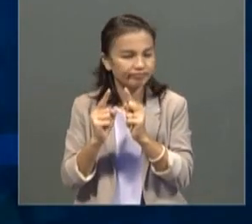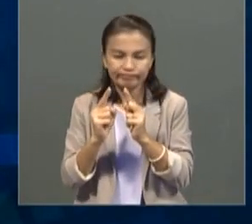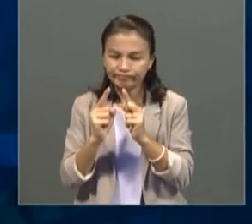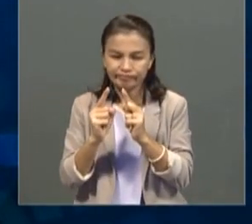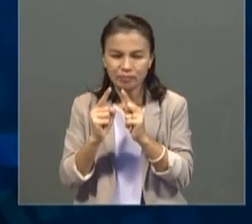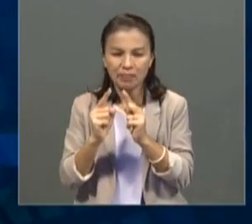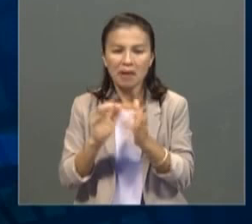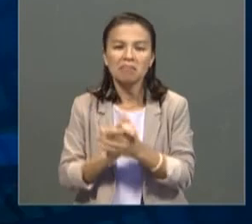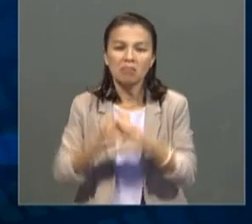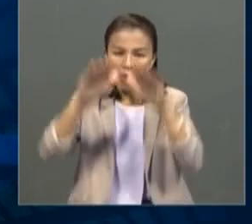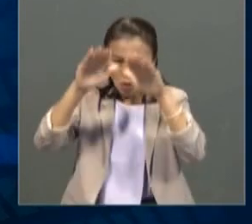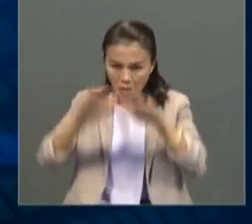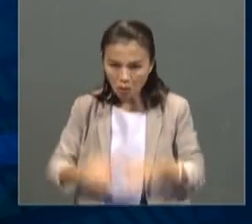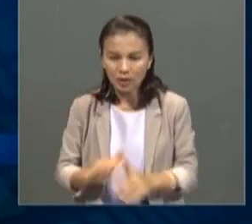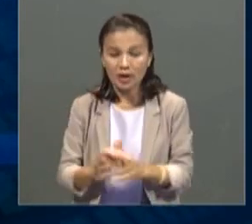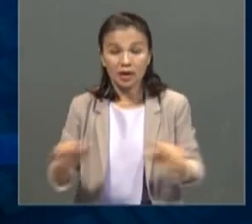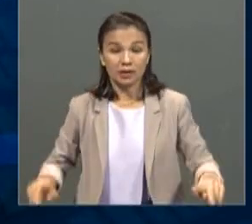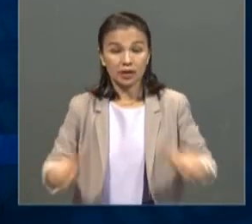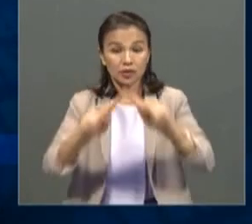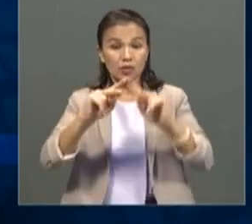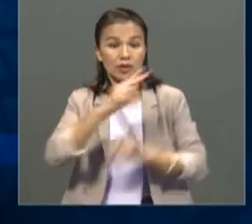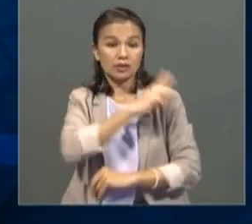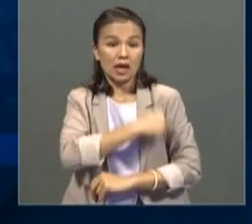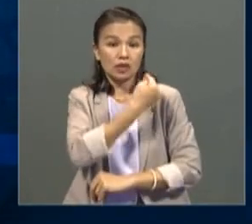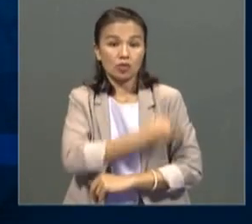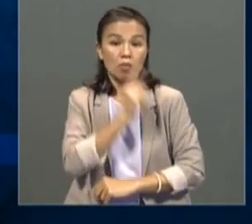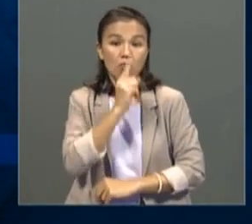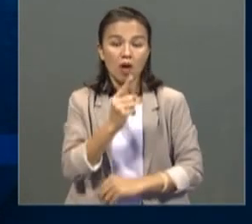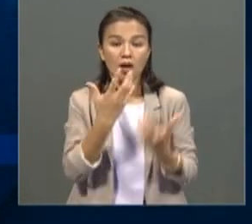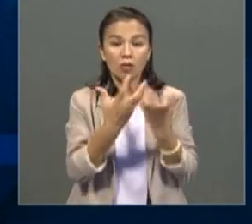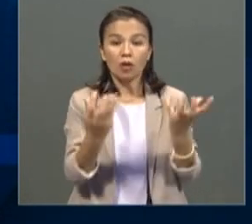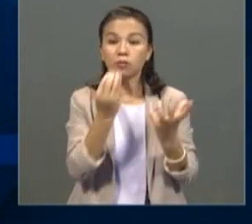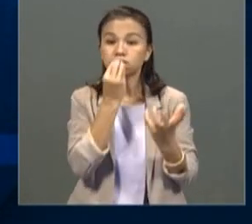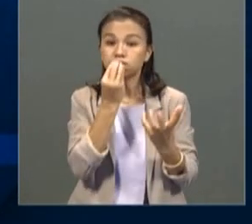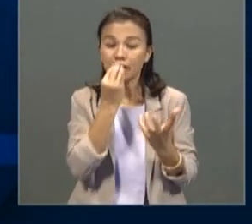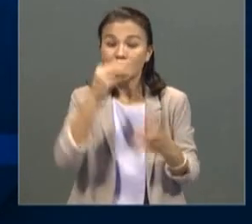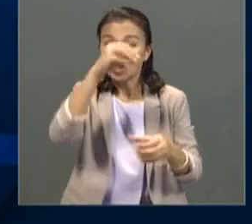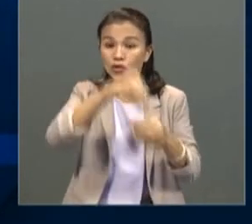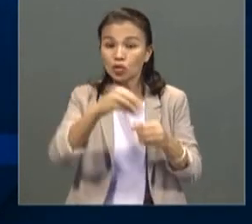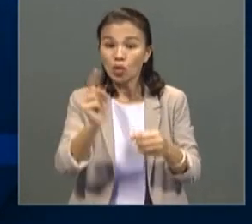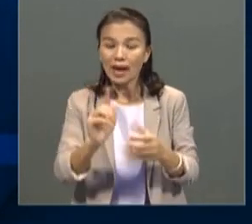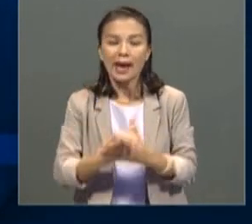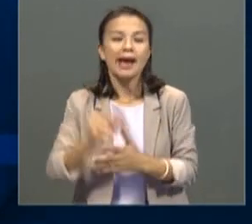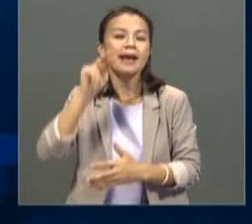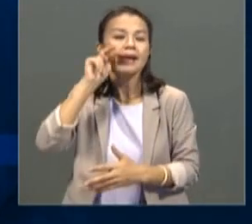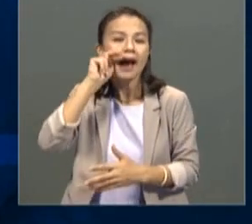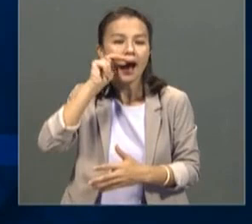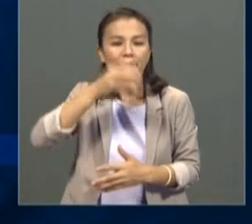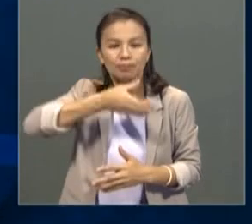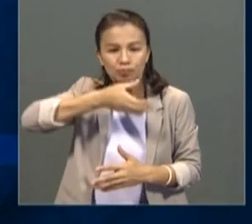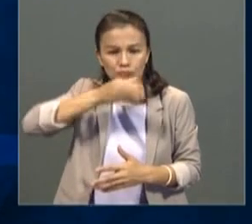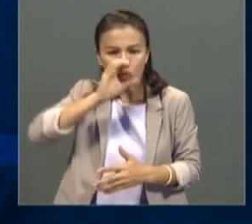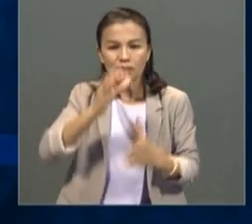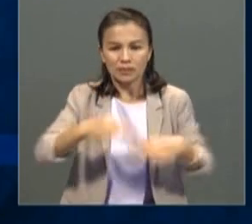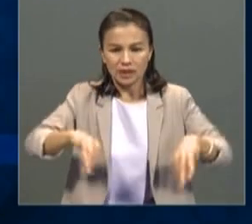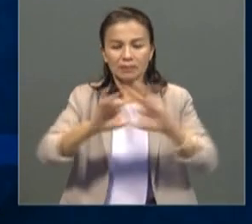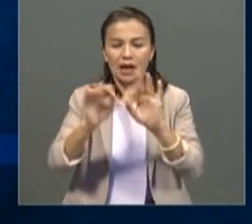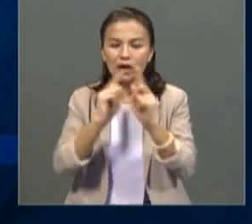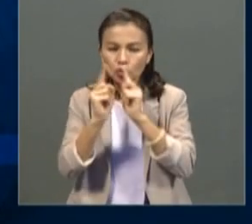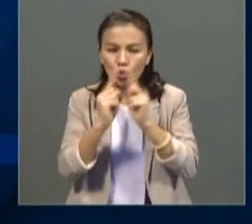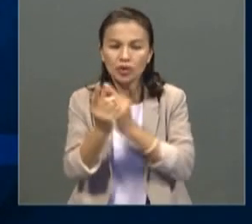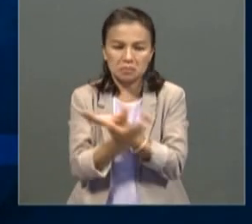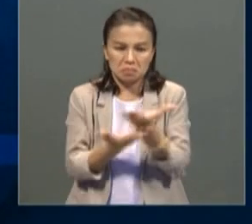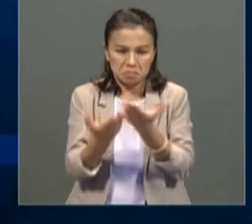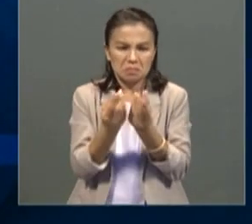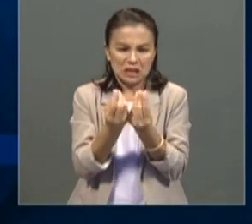နော်ဒါအပြင်ကျောင်းသူကျောင်းသားတွေစုစုယုံဖြစ်မှုလည်းကောက်ကွက်ဟိုရှော့ချရမှာဖြစ်ပါတယ်ဒါအပြင်